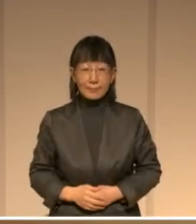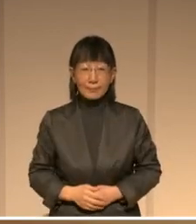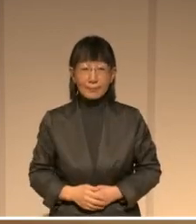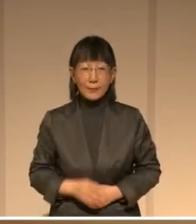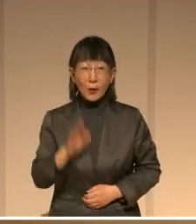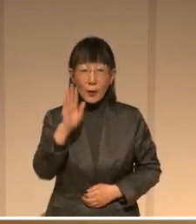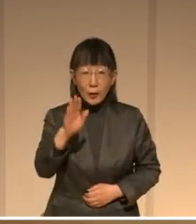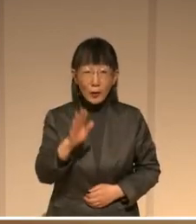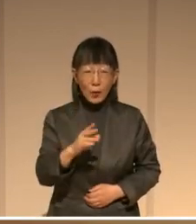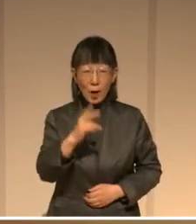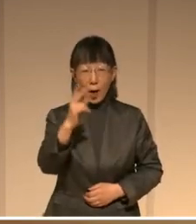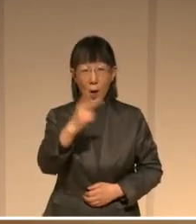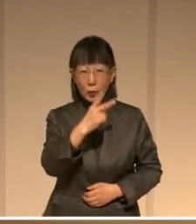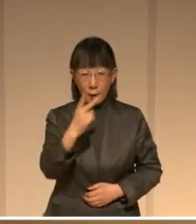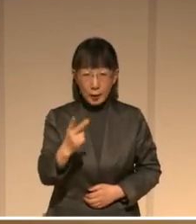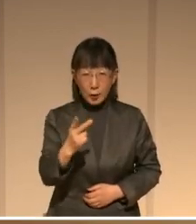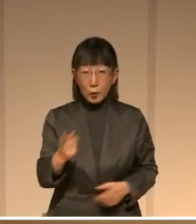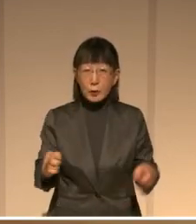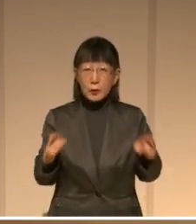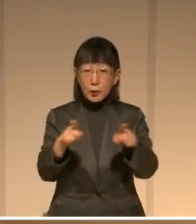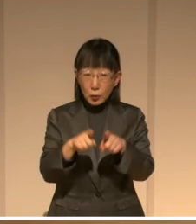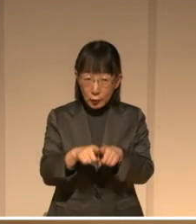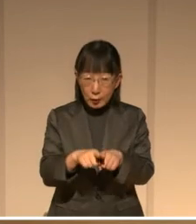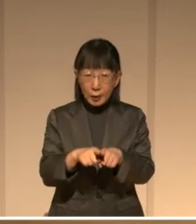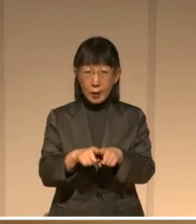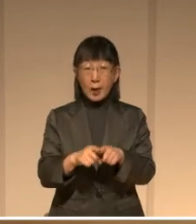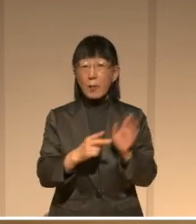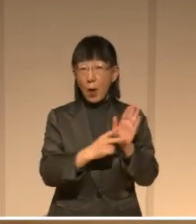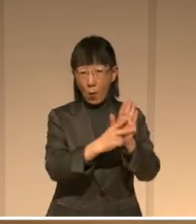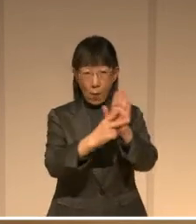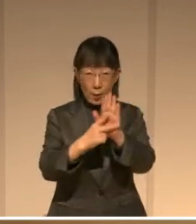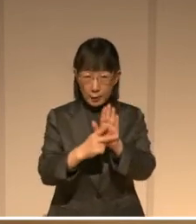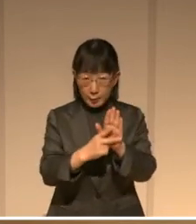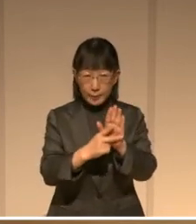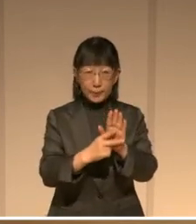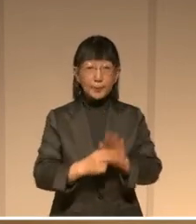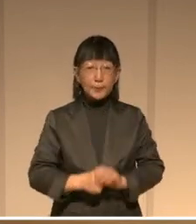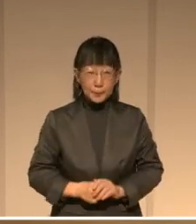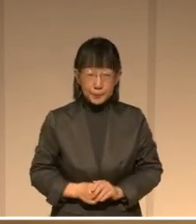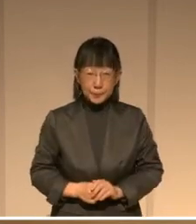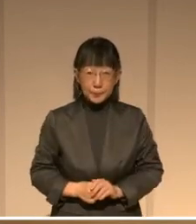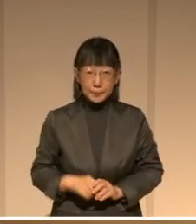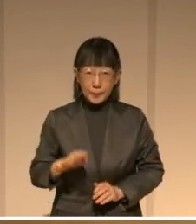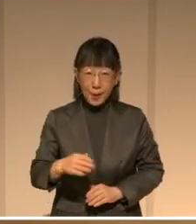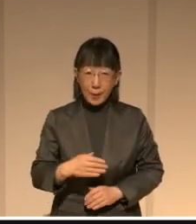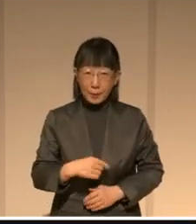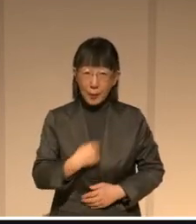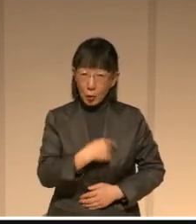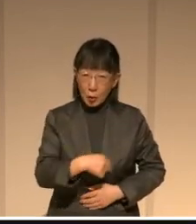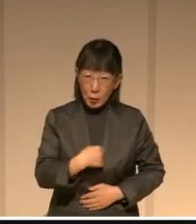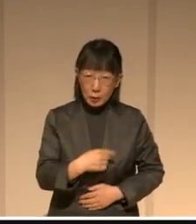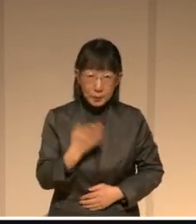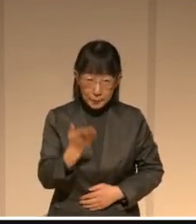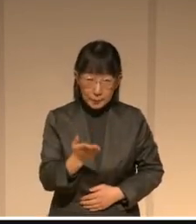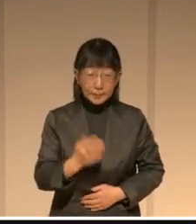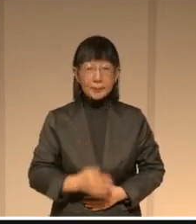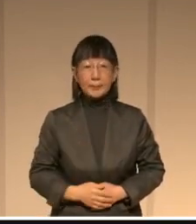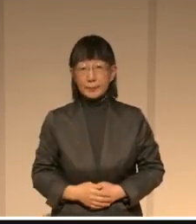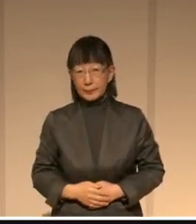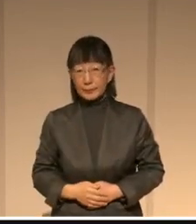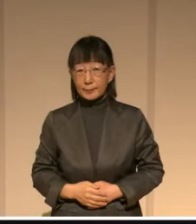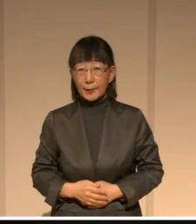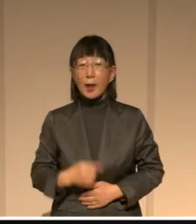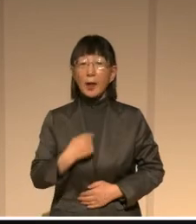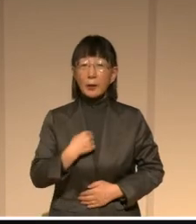ここには子さんも入っていただいてのパフォーマンスになりますけれども今お気持ちとしてはどうですか実はあの子の